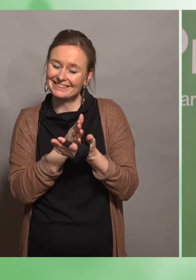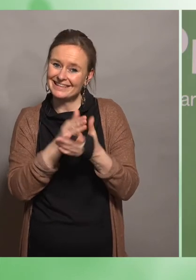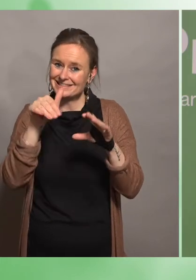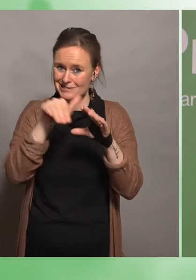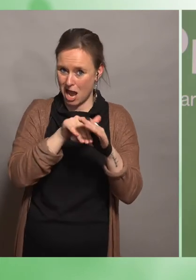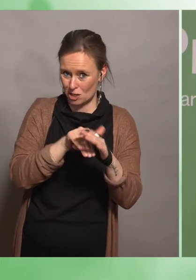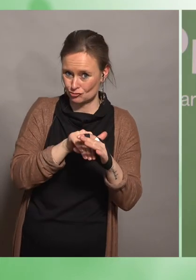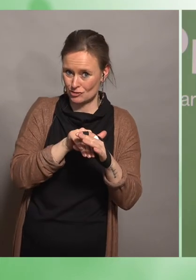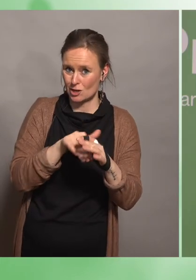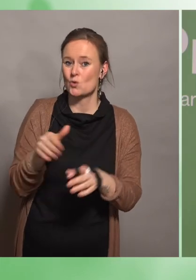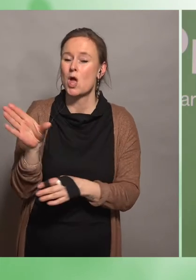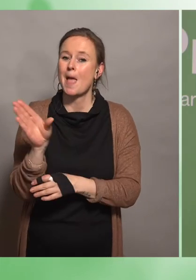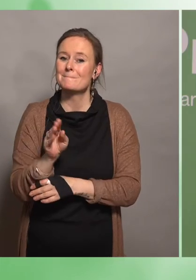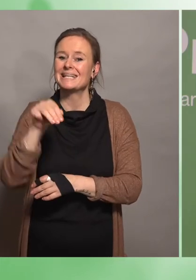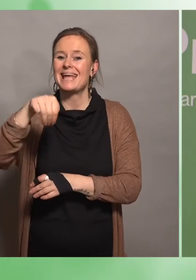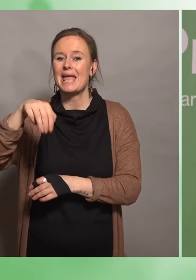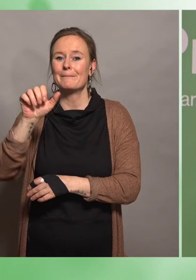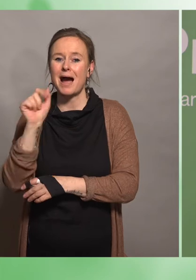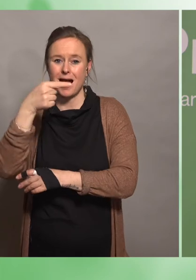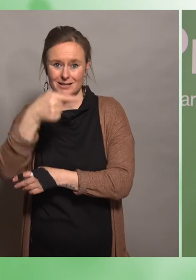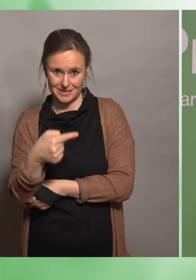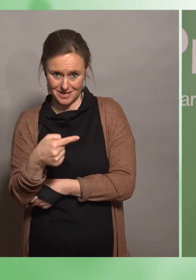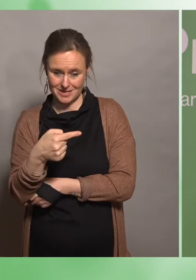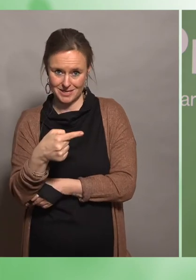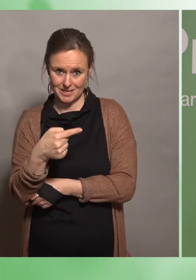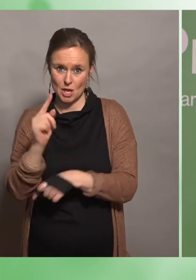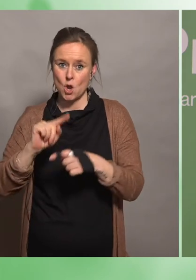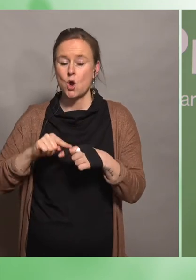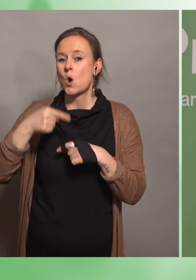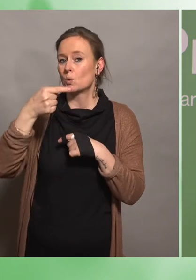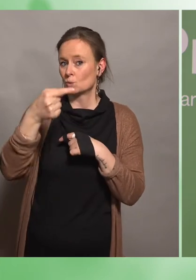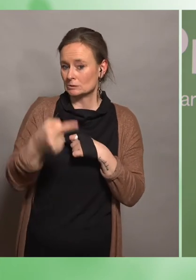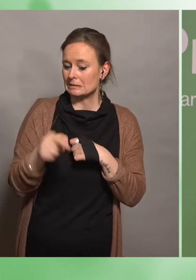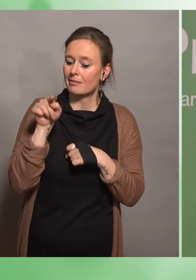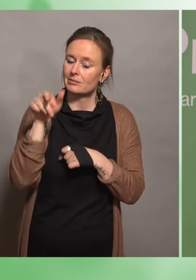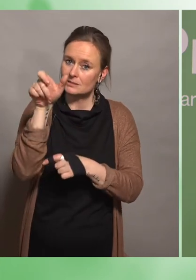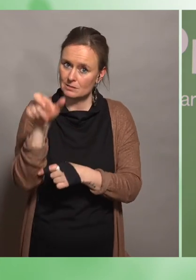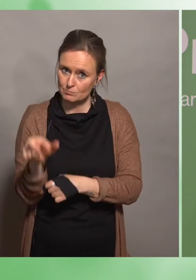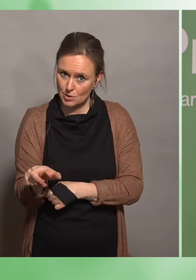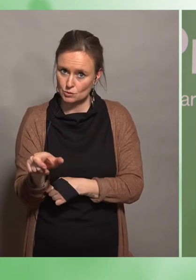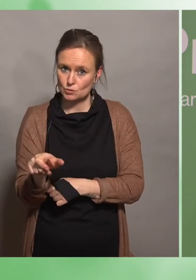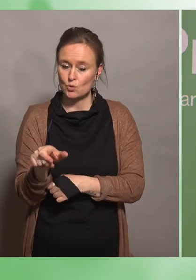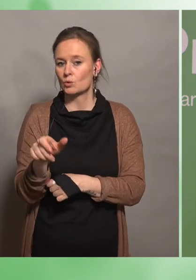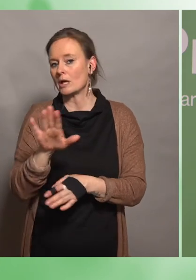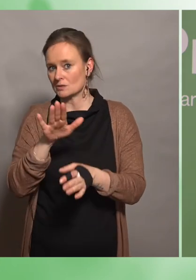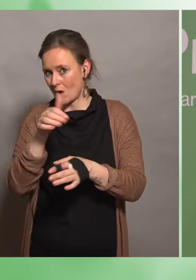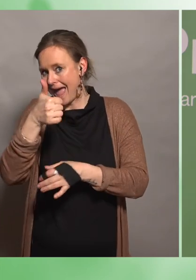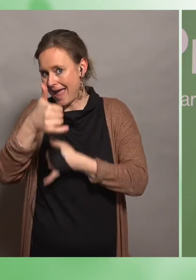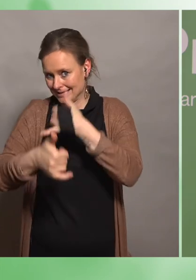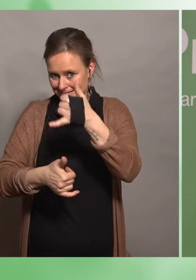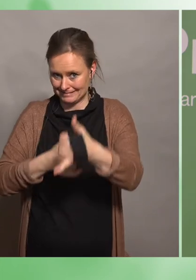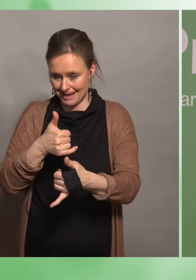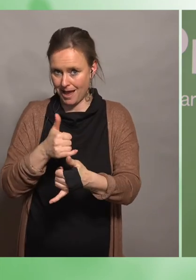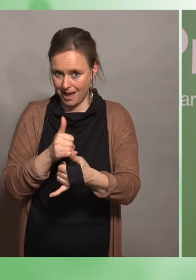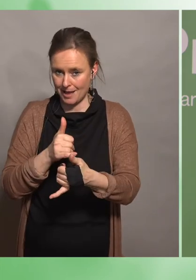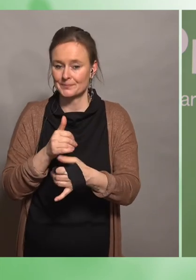mit dem Betrieb, sondern mit der MAG und wir überlassen diese Person dann für einen gewissen Zeitraum, bei Null Handicap sind es ein Jahr,